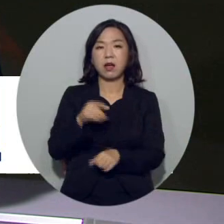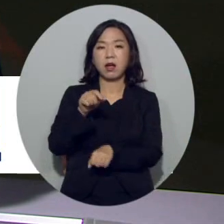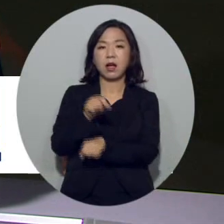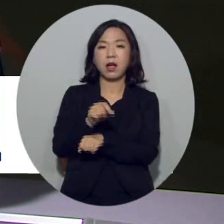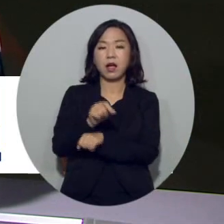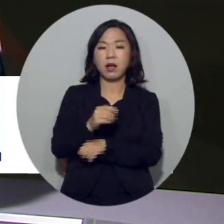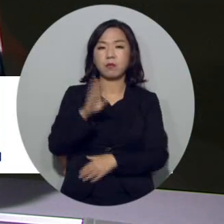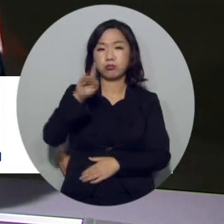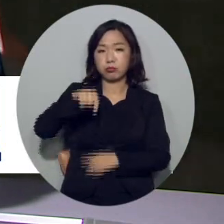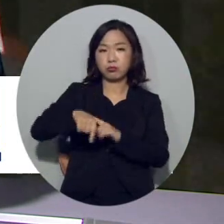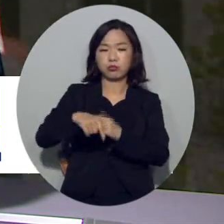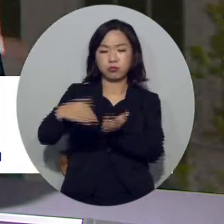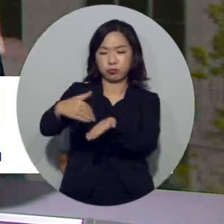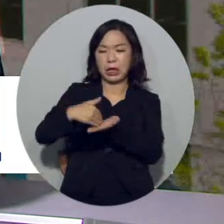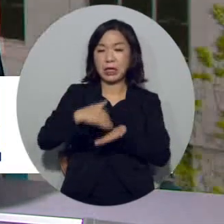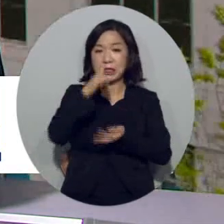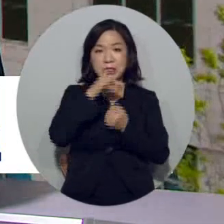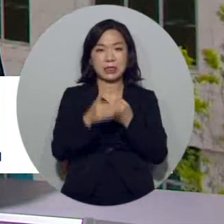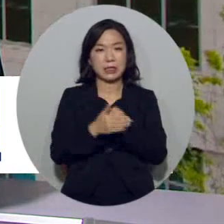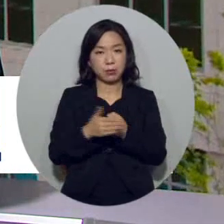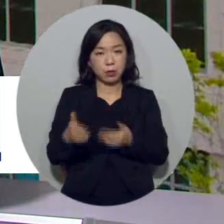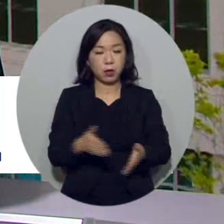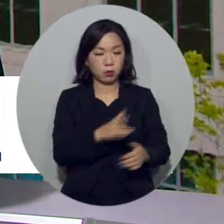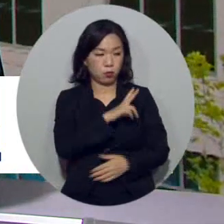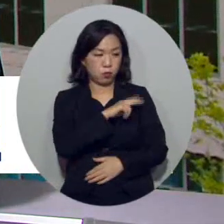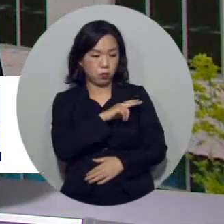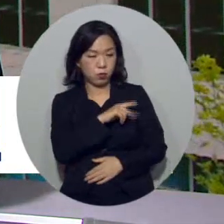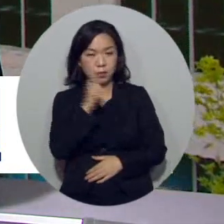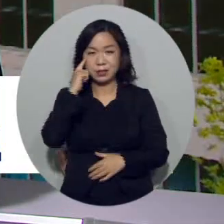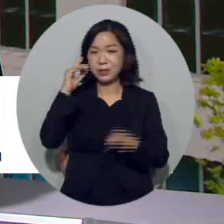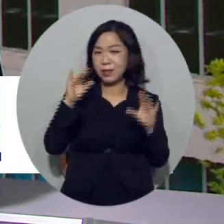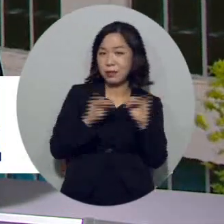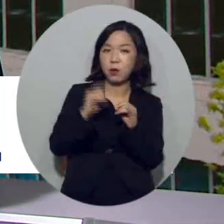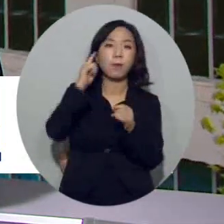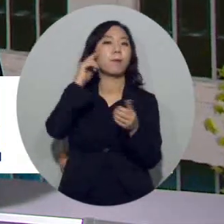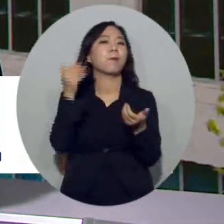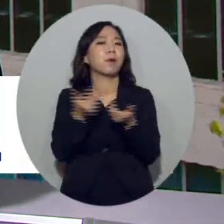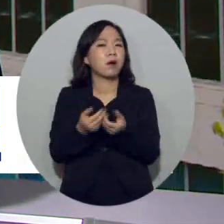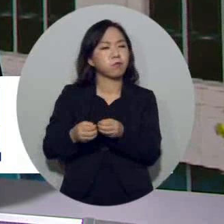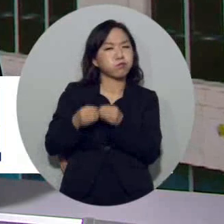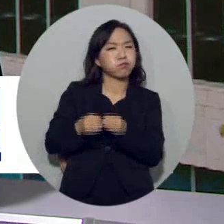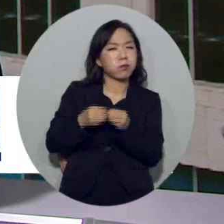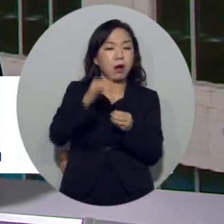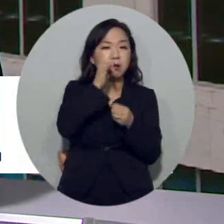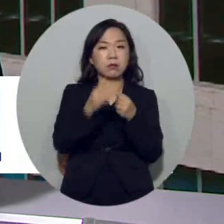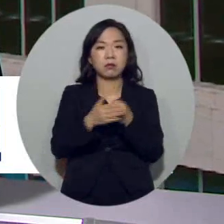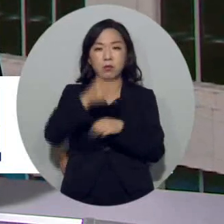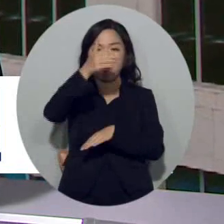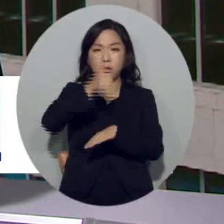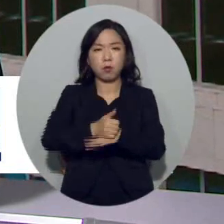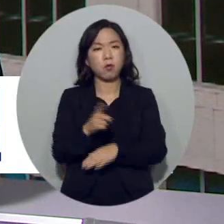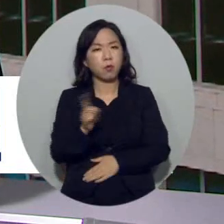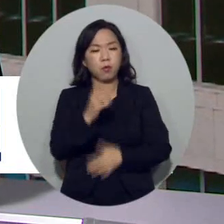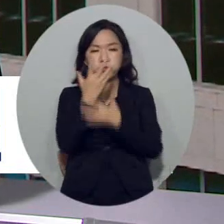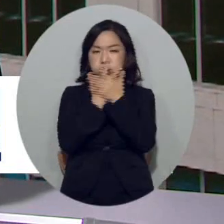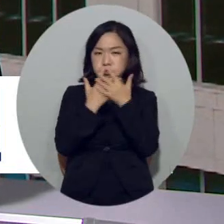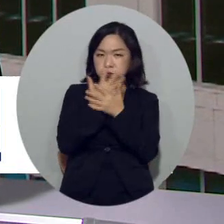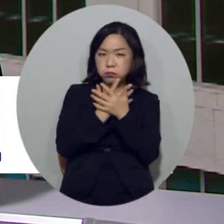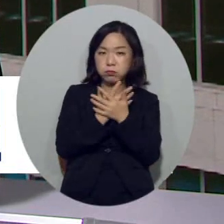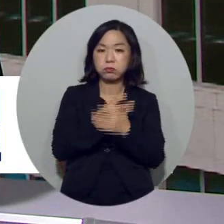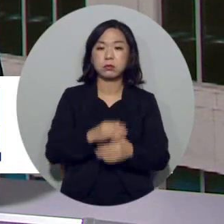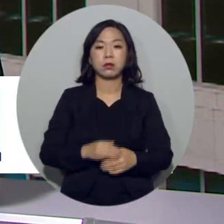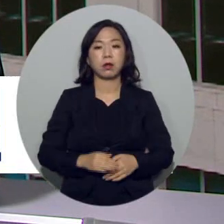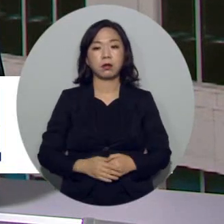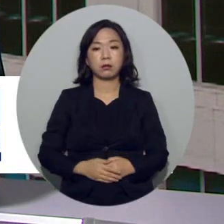건데요 도 의원들이 여전히 찬성과 반대로 팽팽히 맞서고 있어 어떻게 결론이 날지 불투명합니다 2 번역기자